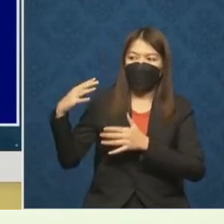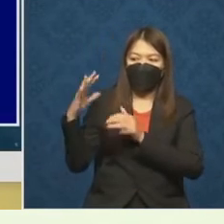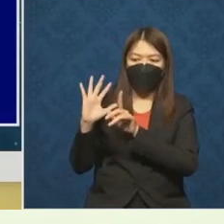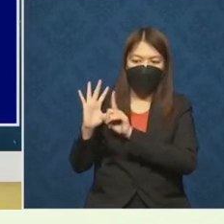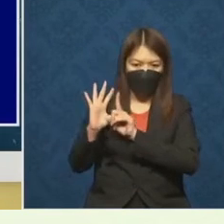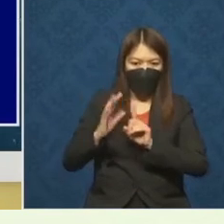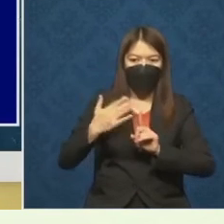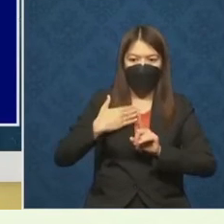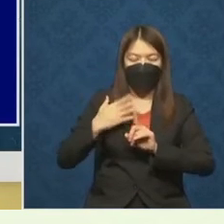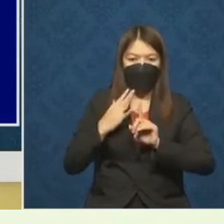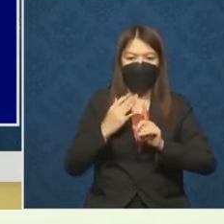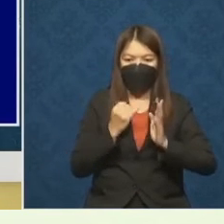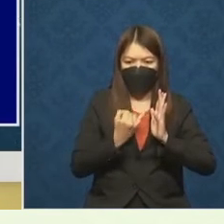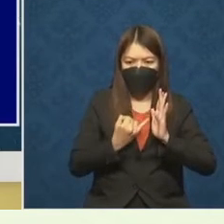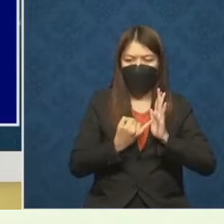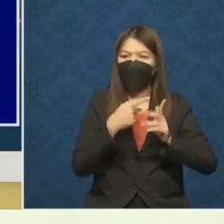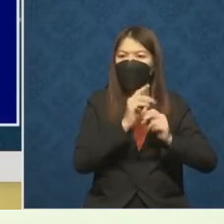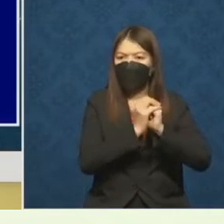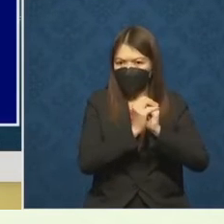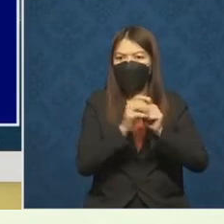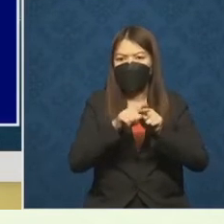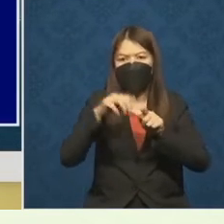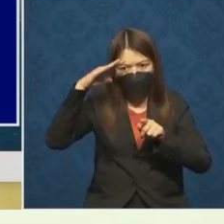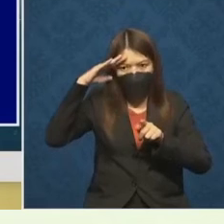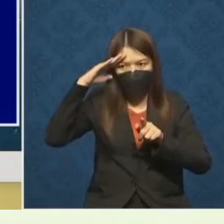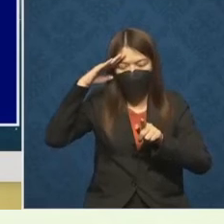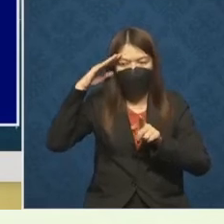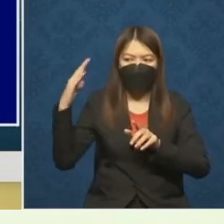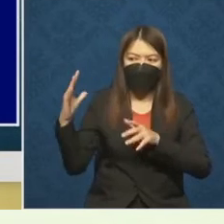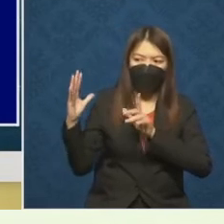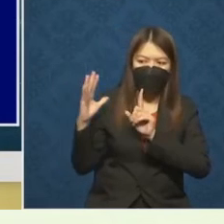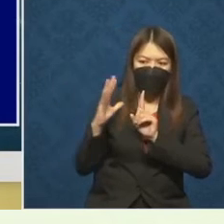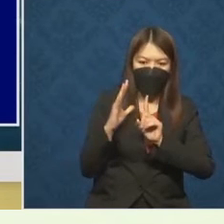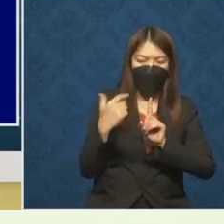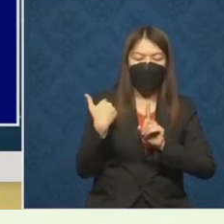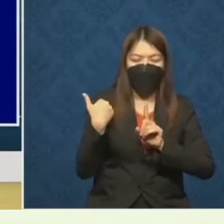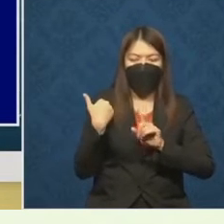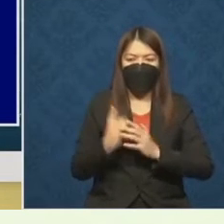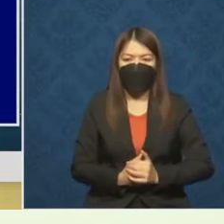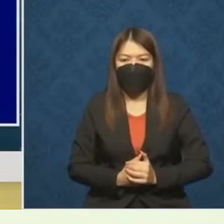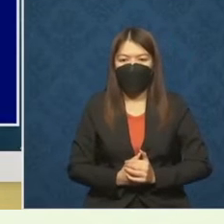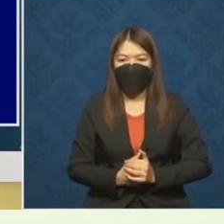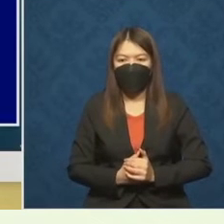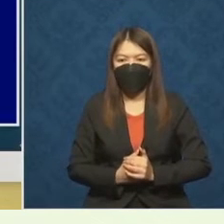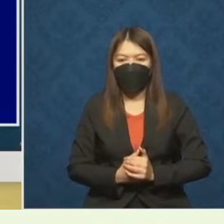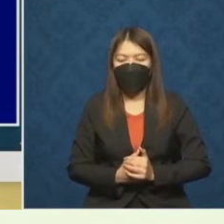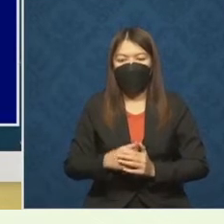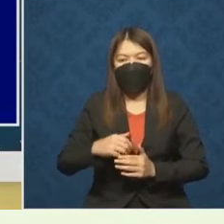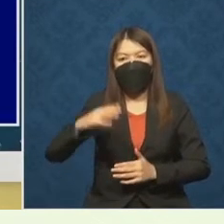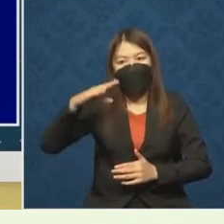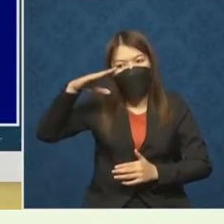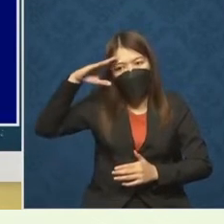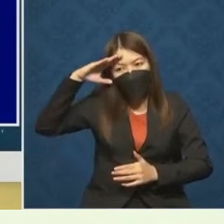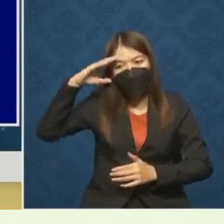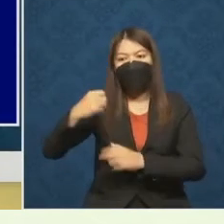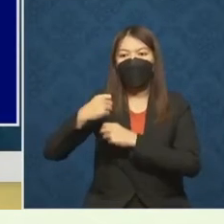ที่จังหวัดปราจีนบุรีและเมื่อเรื่องถึงกองบัญชาการกองทัพบกแทนที่ผู้บัญช